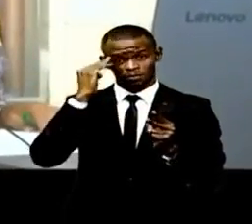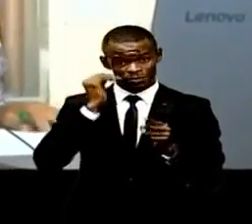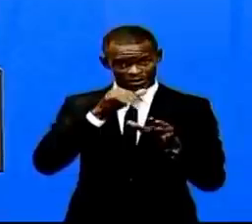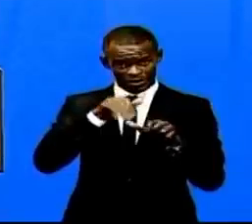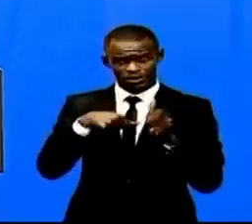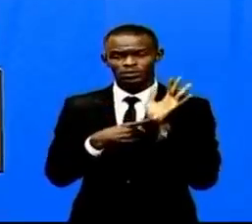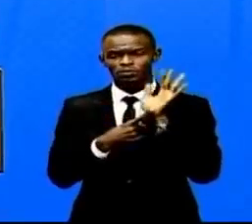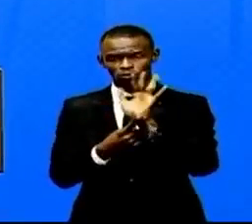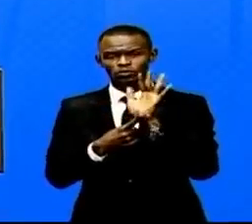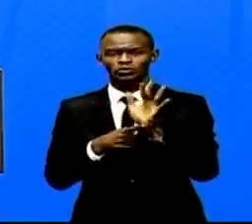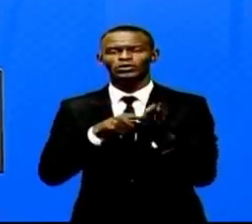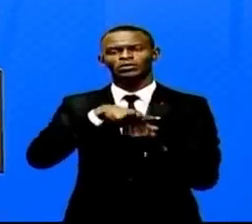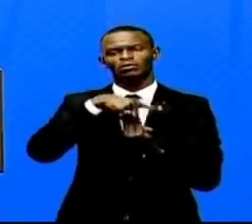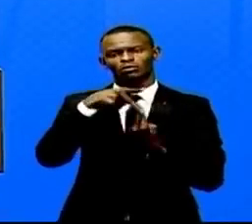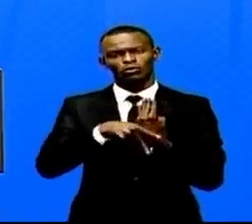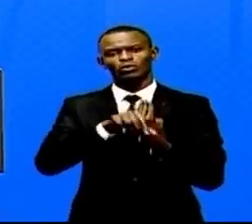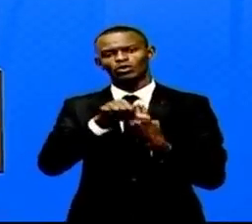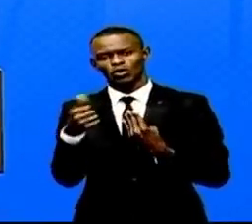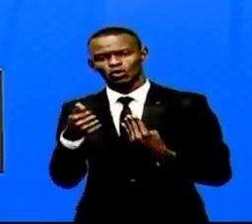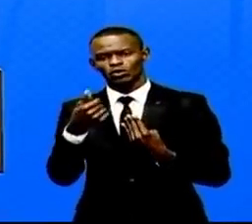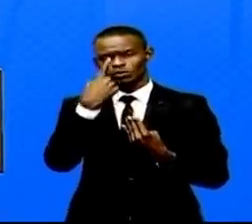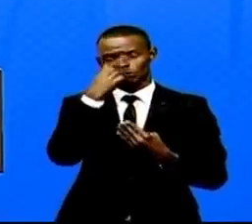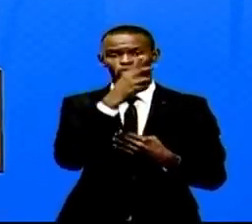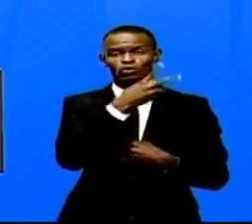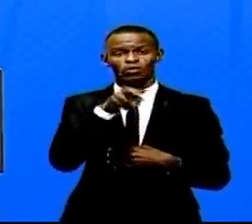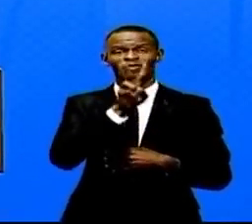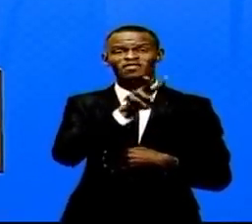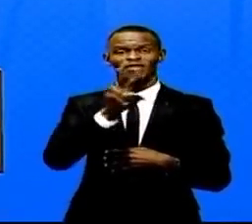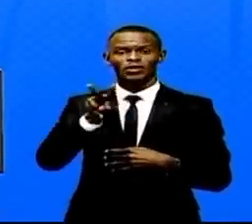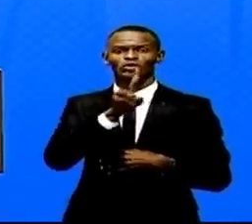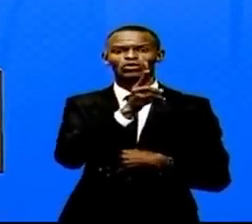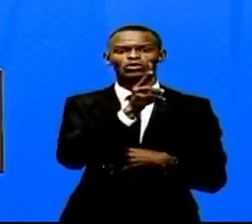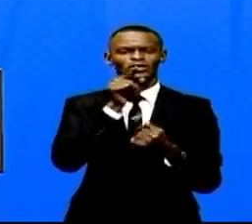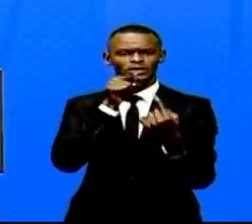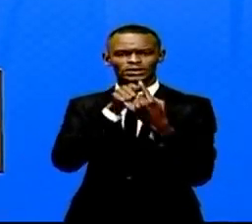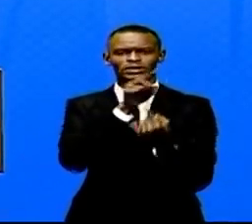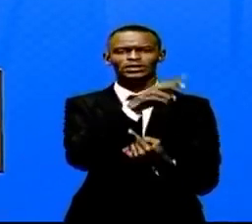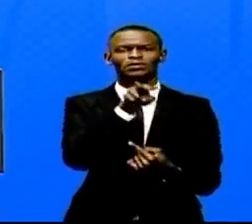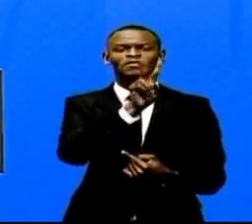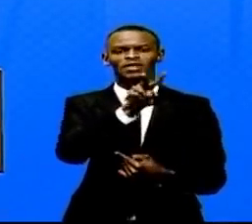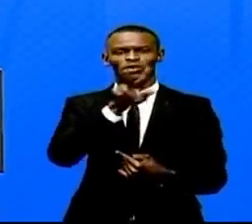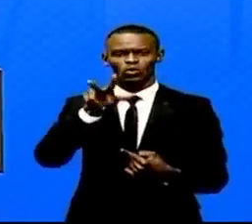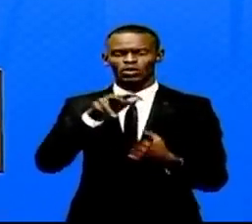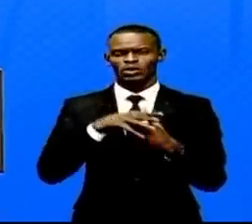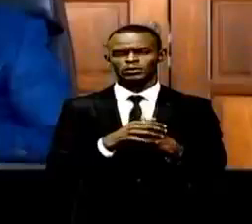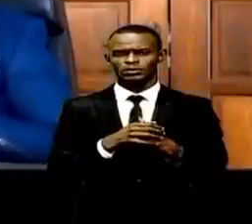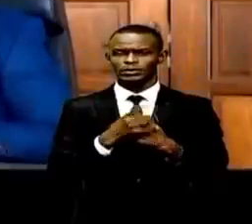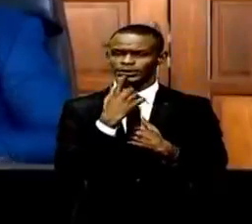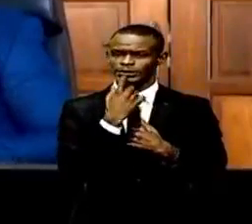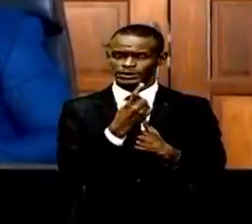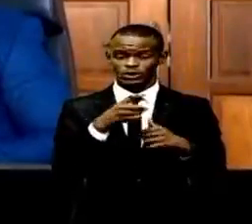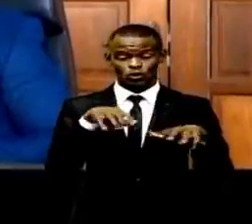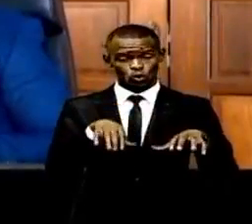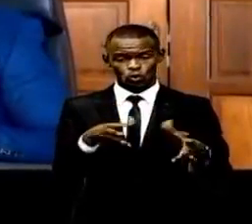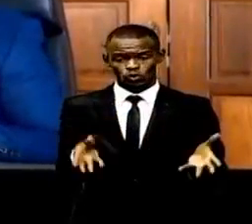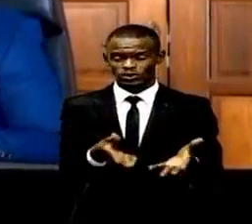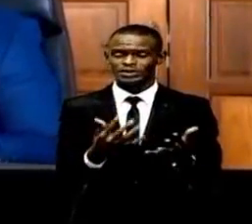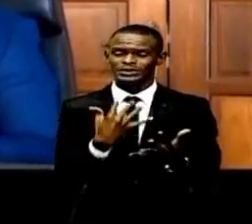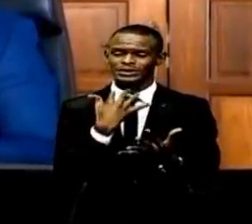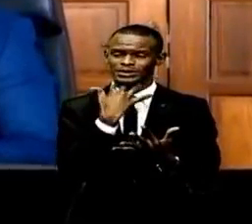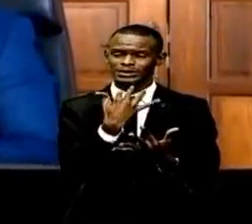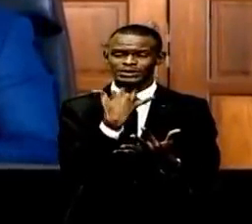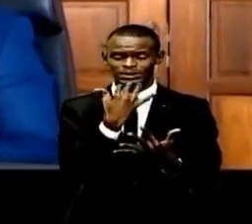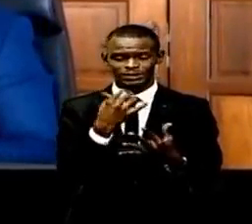2022-2023. La République démocratique du Congo a souligné les ministres de l'Agriculture et doté d'énormes ressources